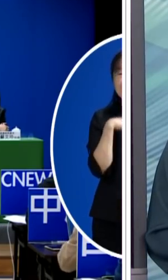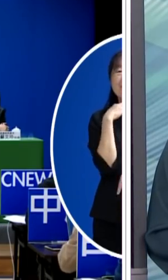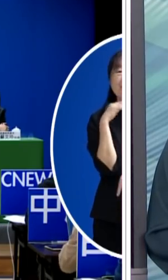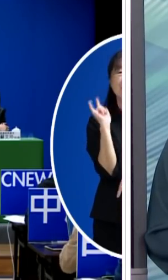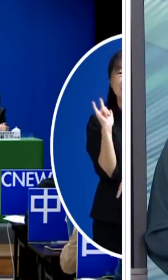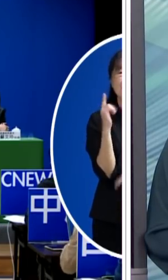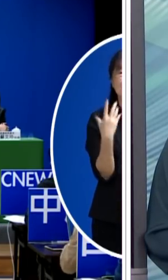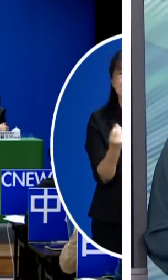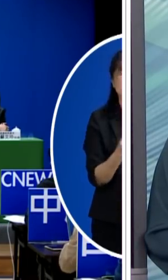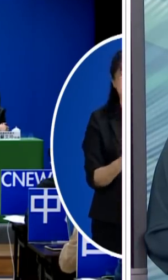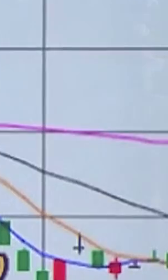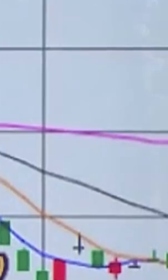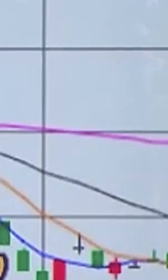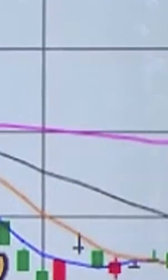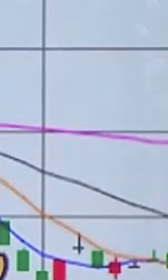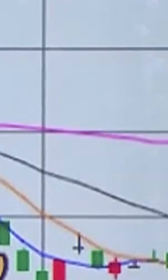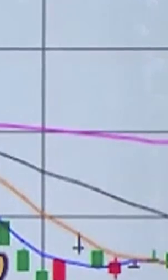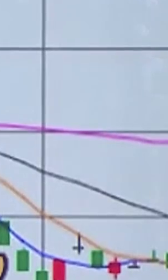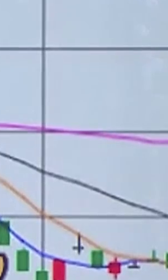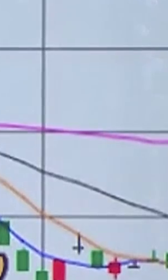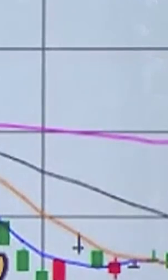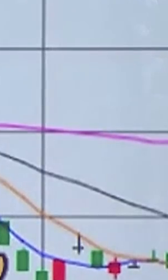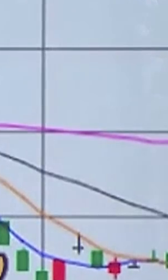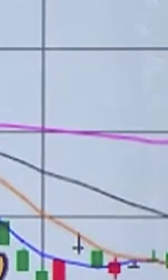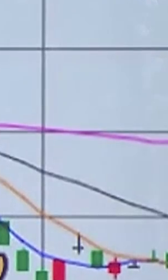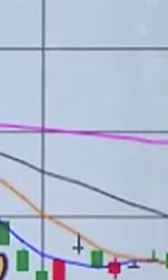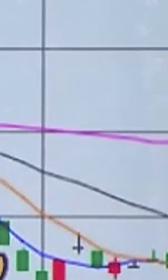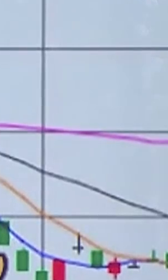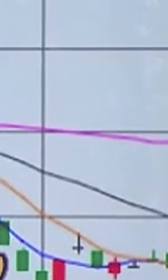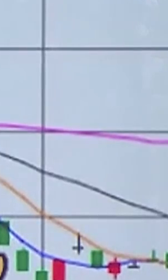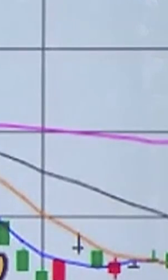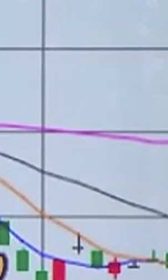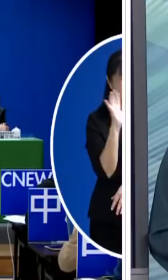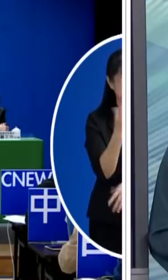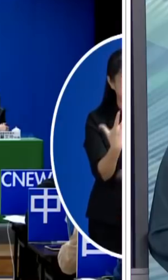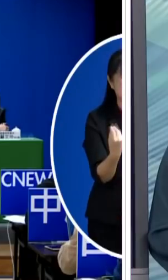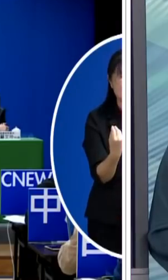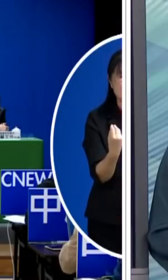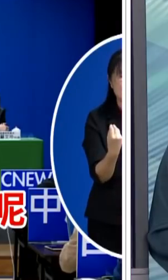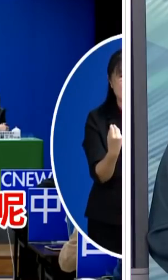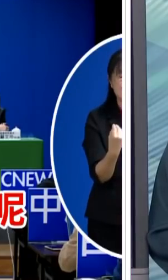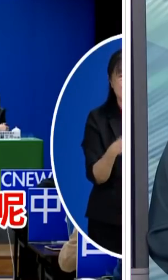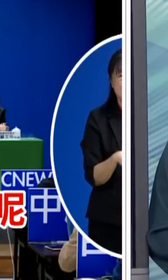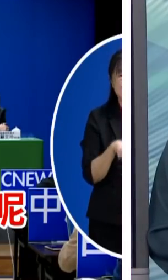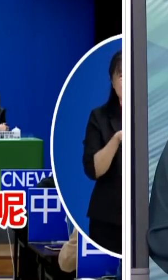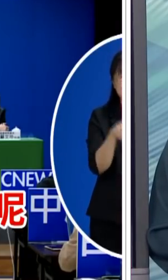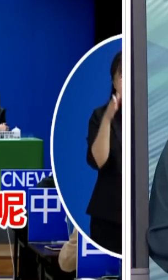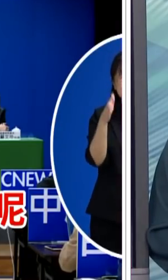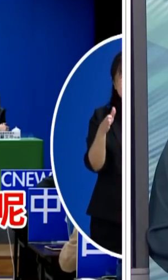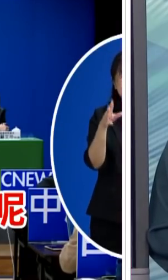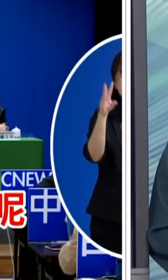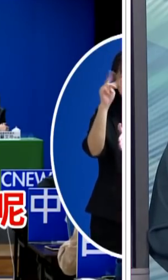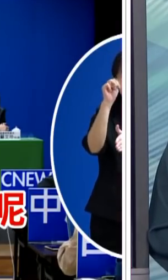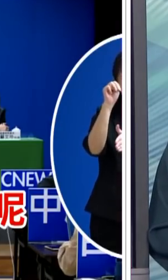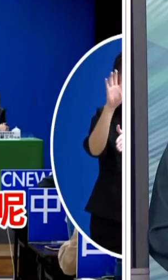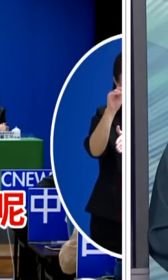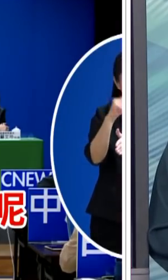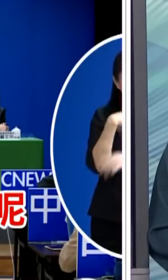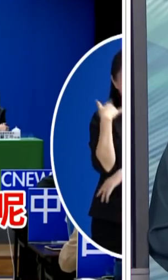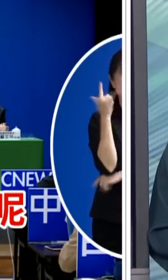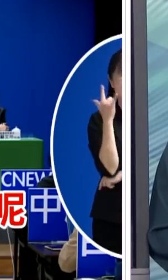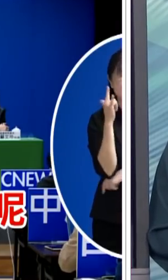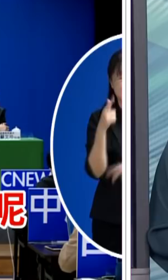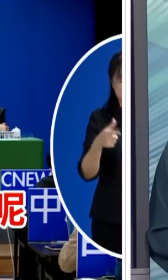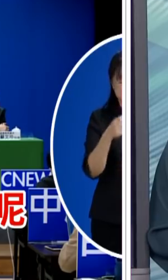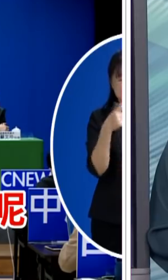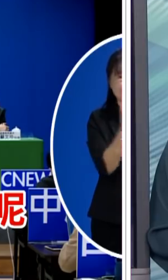个所谓 WHO 的这个二三期的实验的内容是什么，那就跟着疯涨嘛，